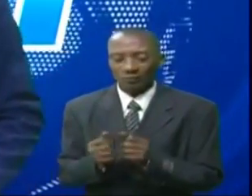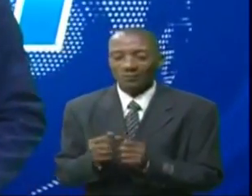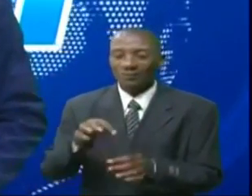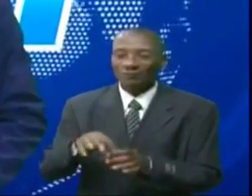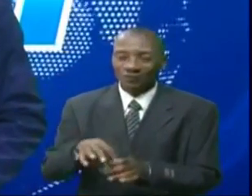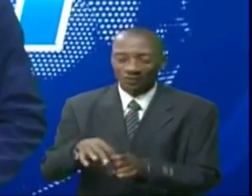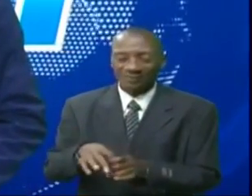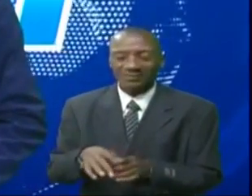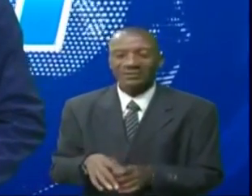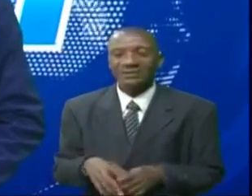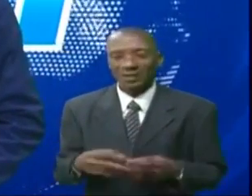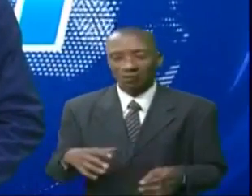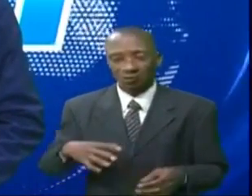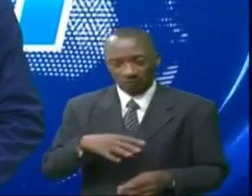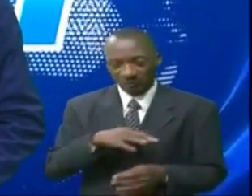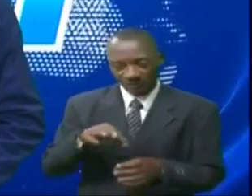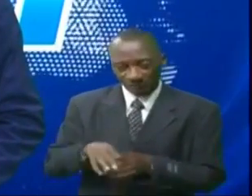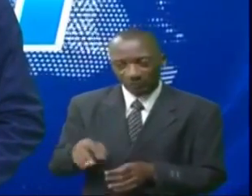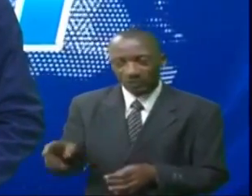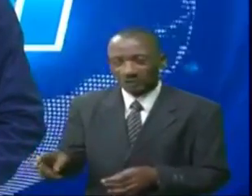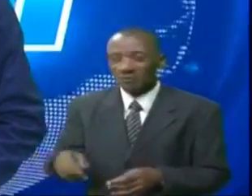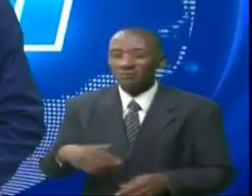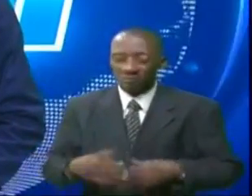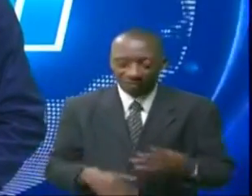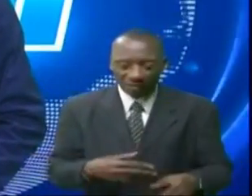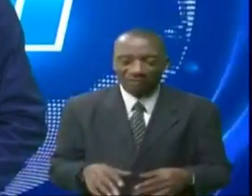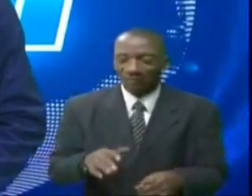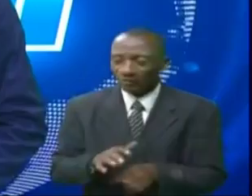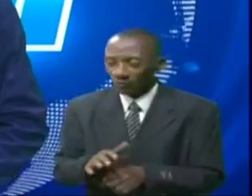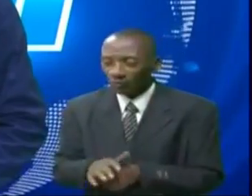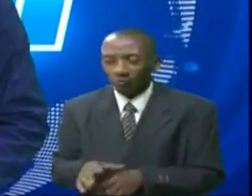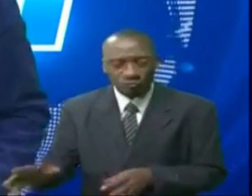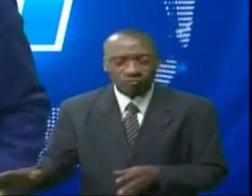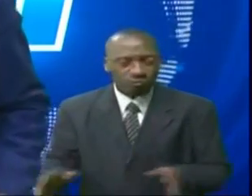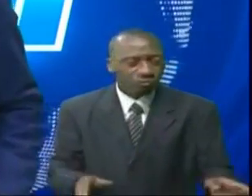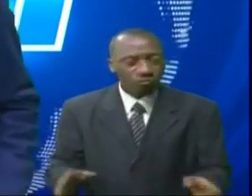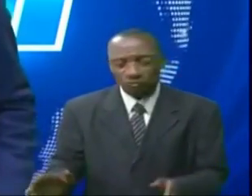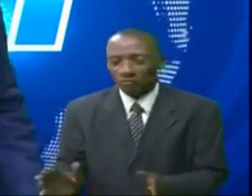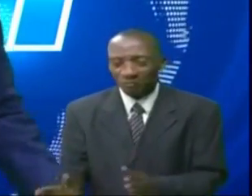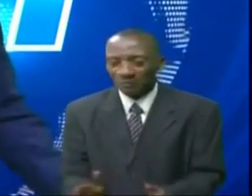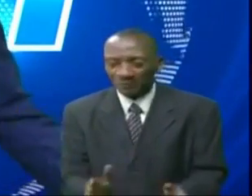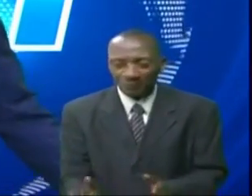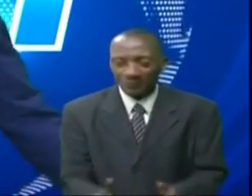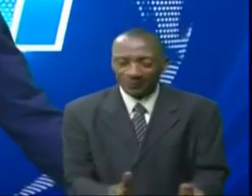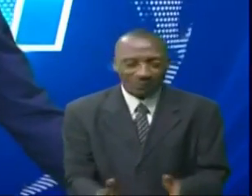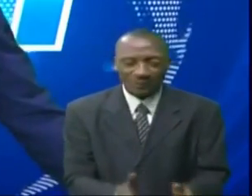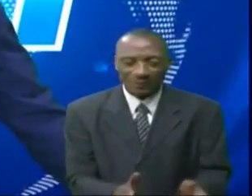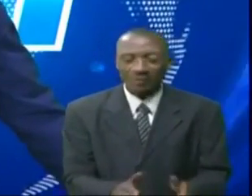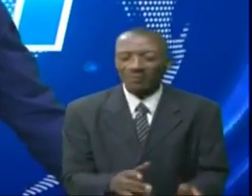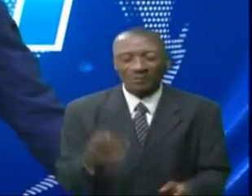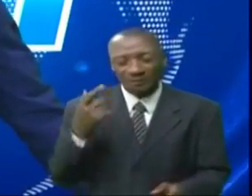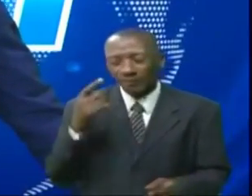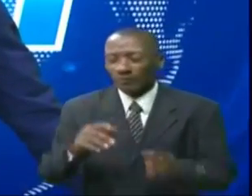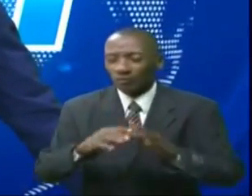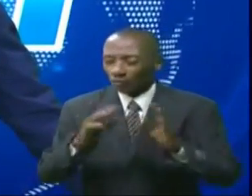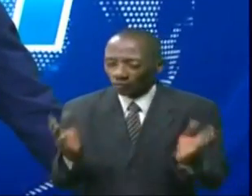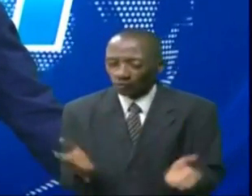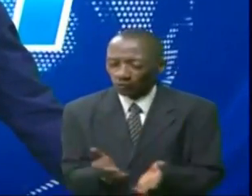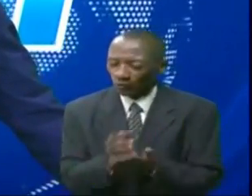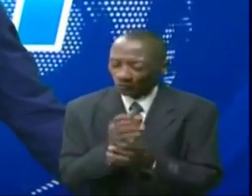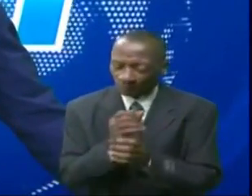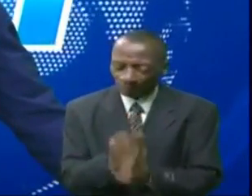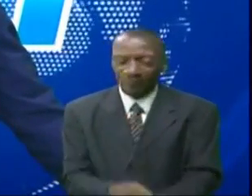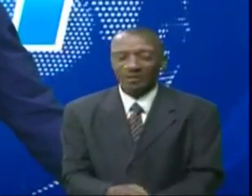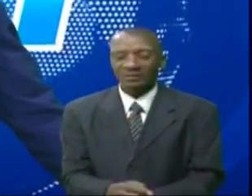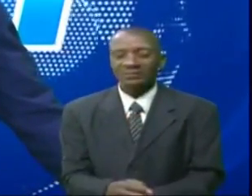selon les normes et la déontologie sous peine de sanction. C'est l'une des déclarations faites au terme de travaux de trois jours axés sur